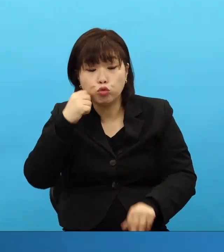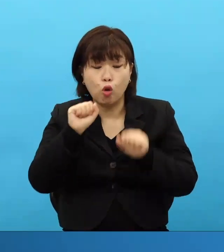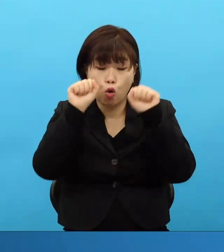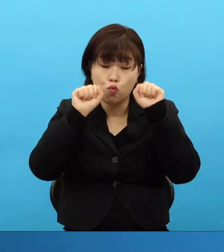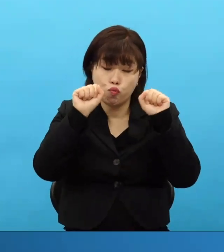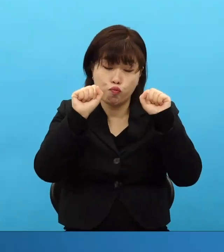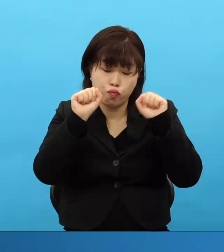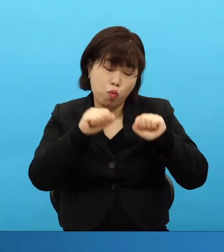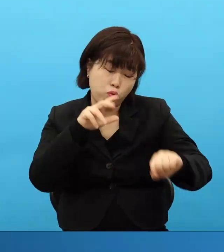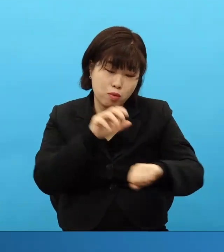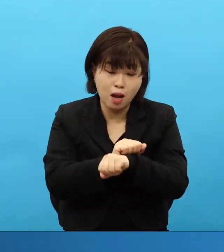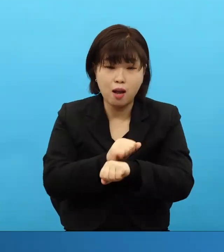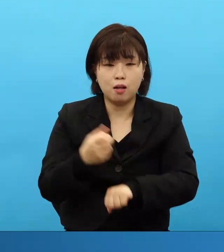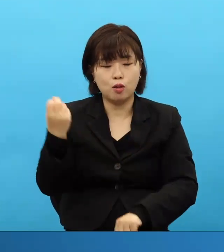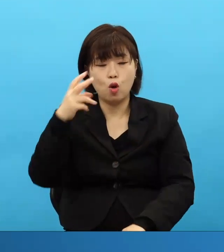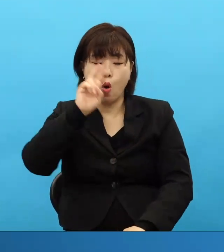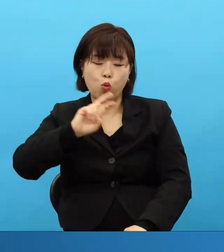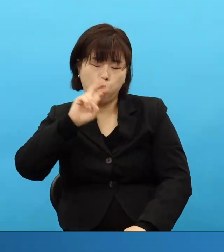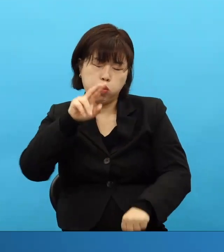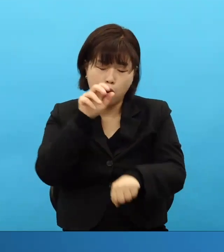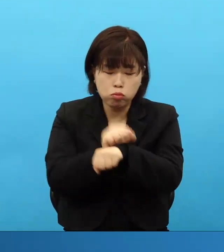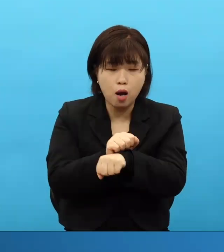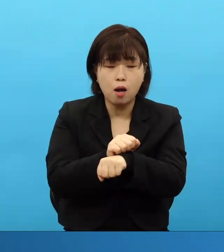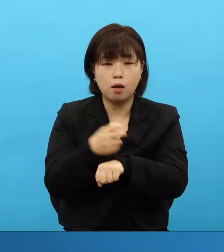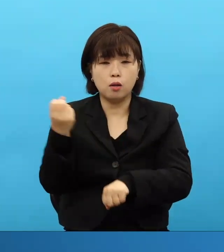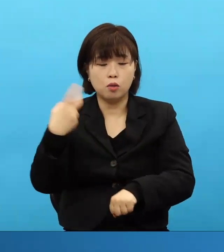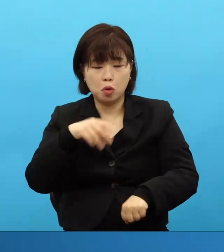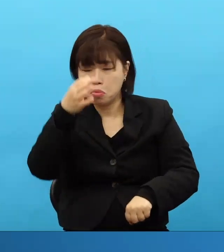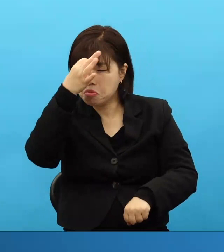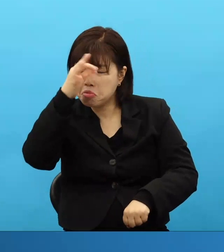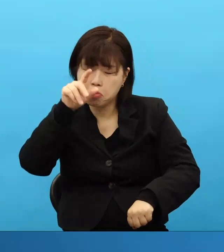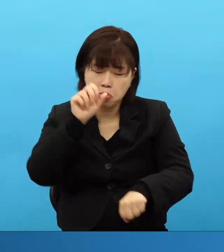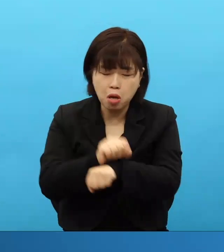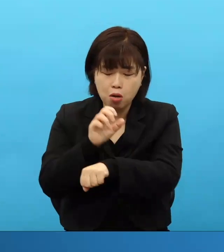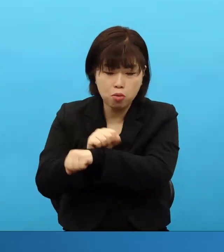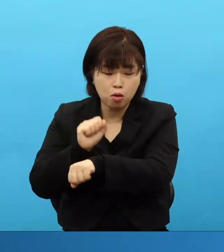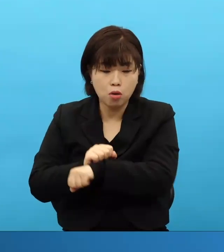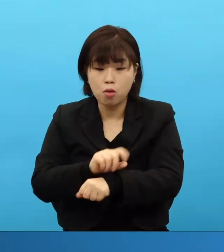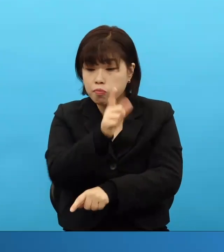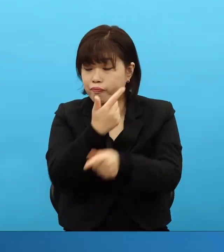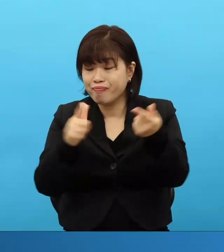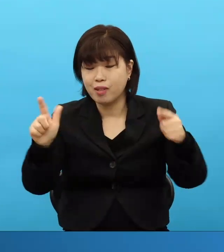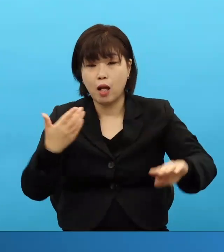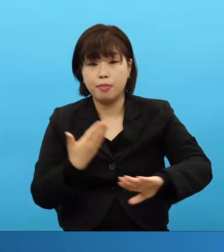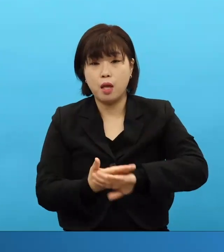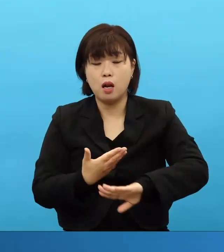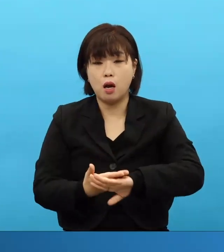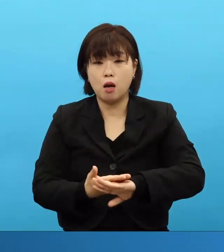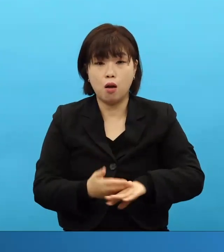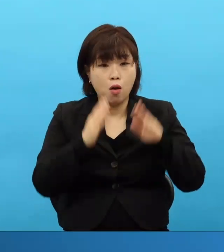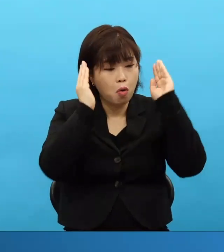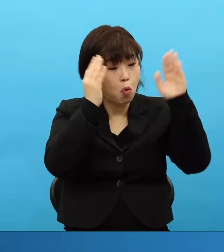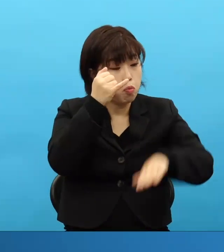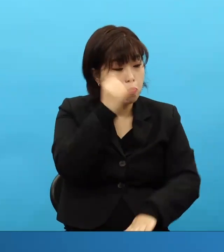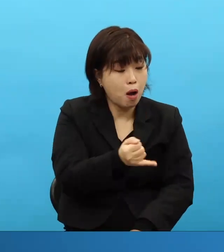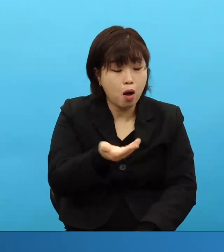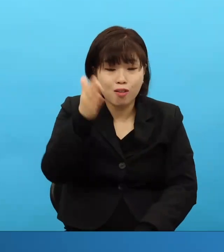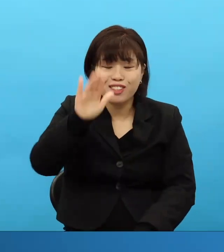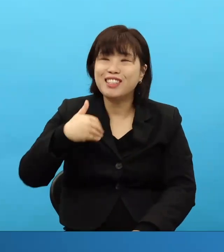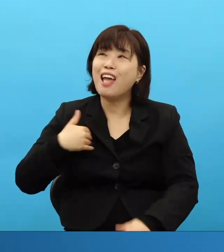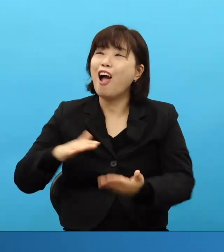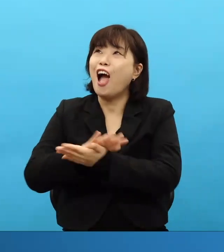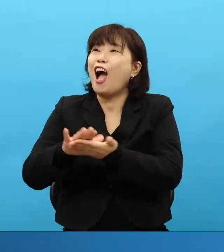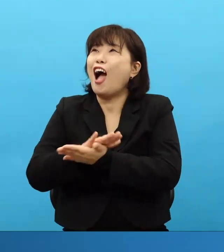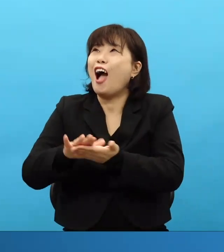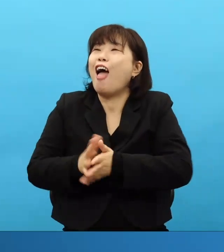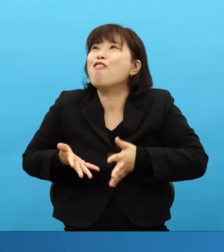노래를 잘하고. There are some people who are good at singing. 그래야 되잖아요. That's how it should be. 어떤 사람은 공부는 못하는데 노는 거는 잘해. There are some who are not